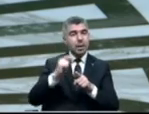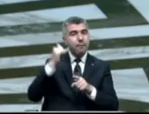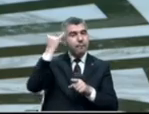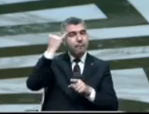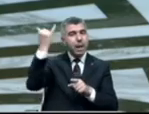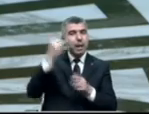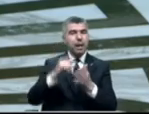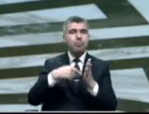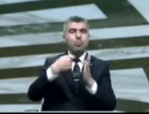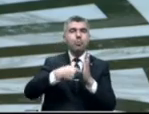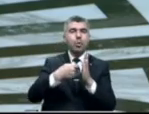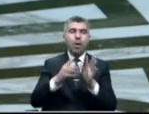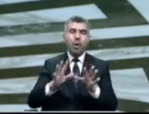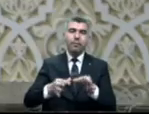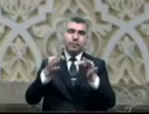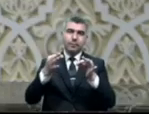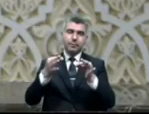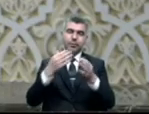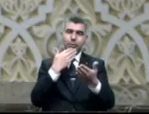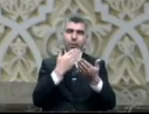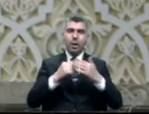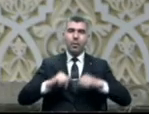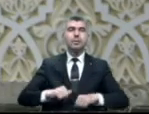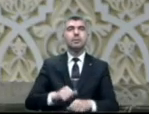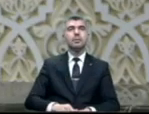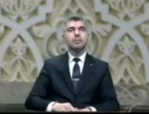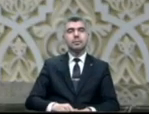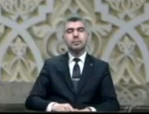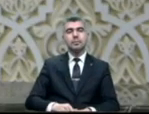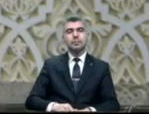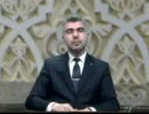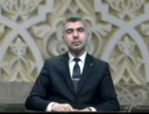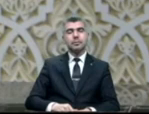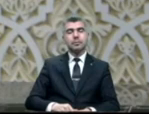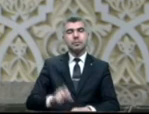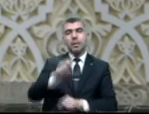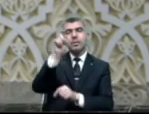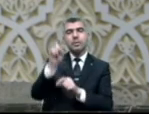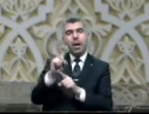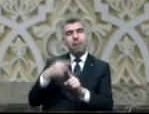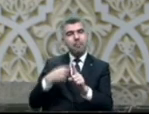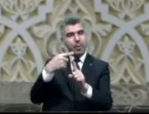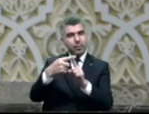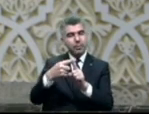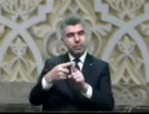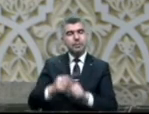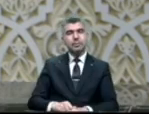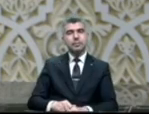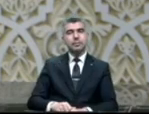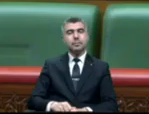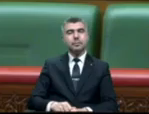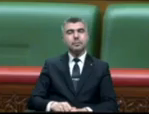المشاريع. شكرا شكرا السيد الوزير، تجاوزتم الوقت. الكلمة الآن في إطار التعقيب سيوش،